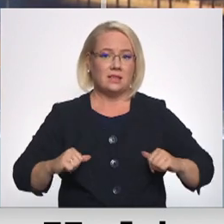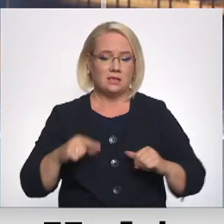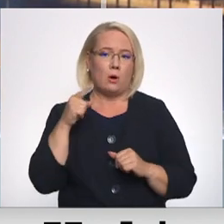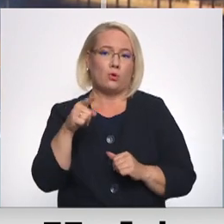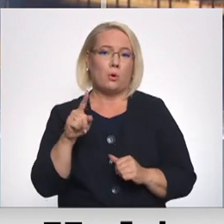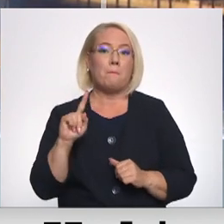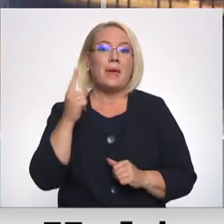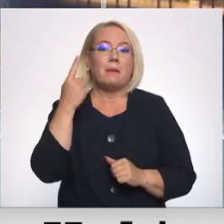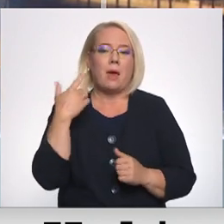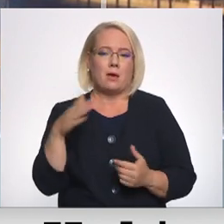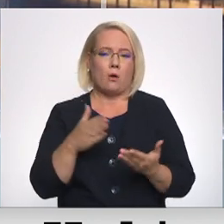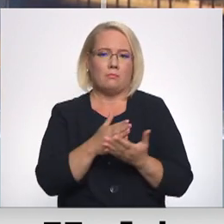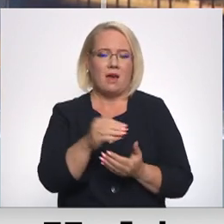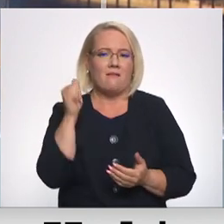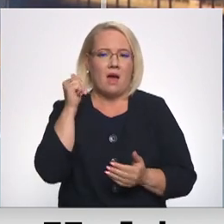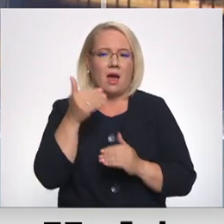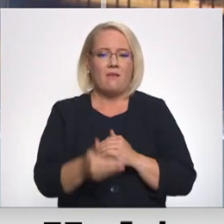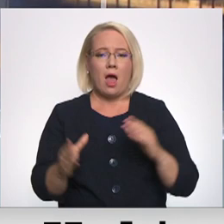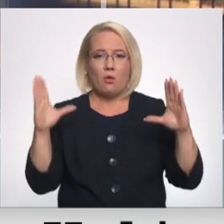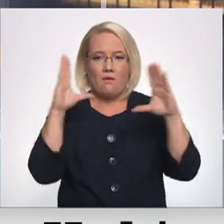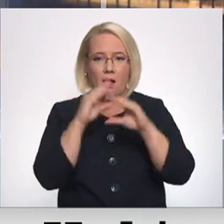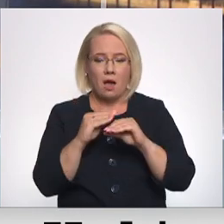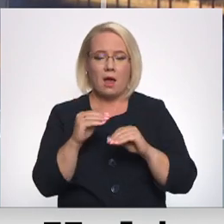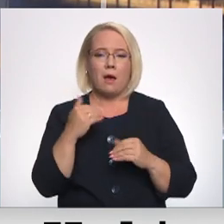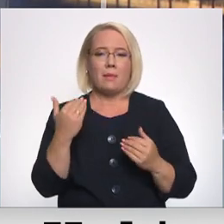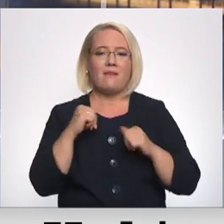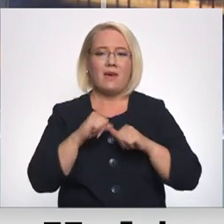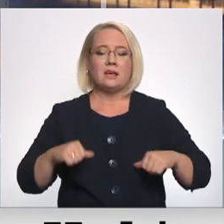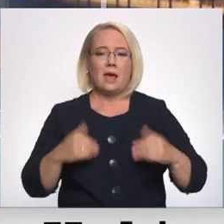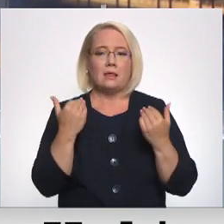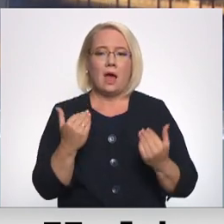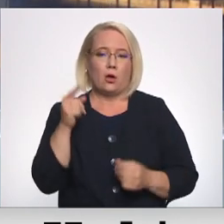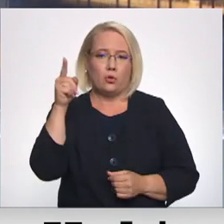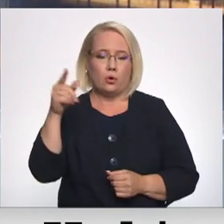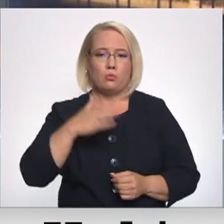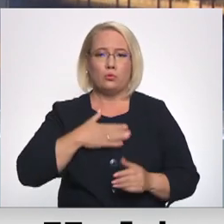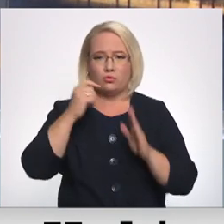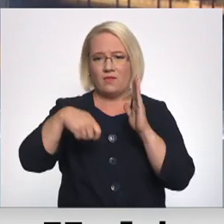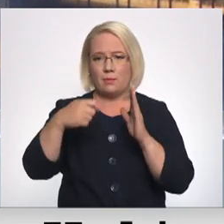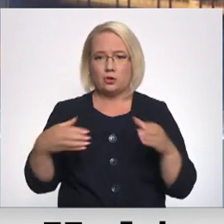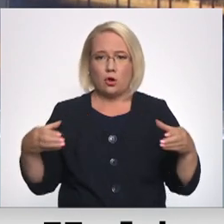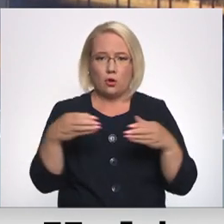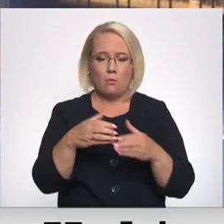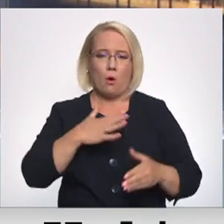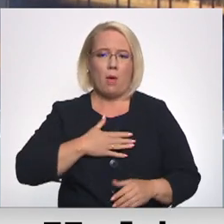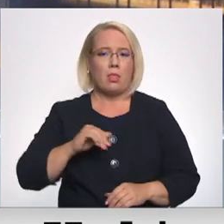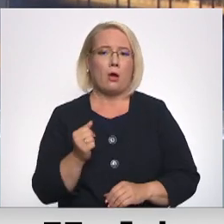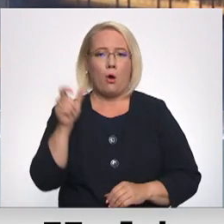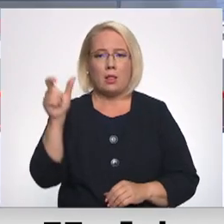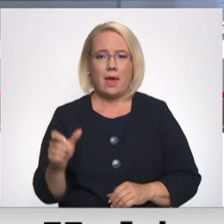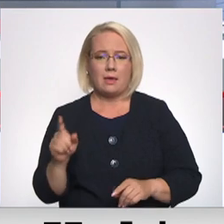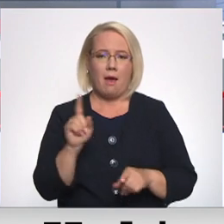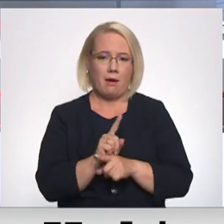jau vakar vēlu vakarā. Un pie Lielbritānijas vēstniecības Rīgā pašlaik atrodas arī mūsu filmēšanas grupa un arī mana kolēģa Vita